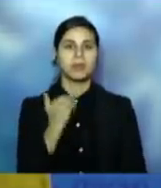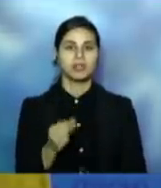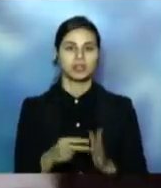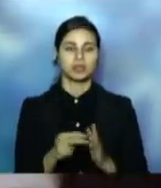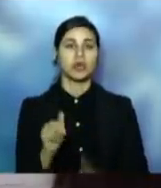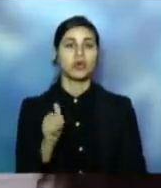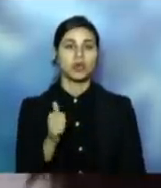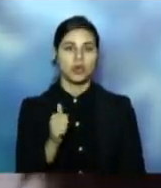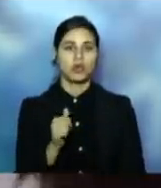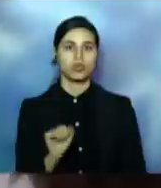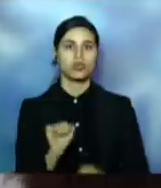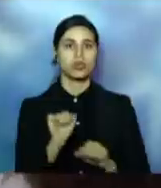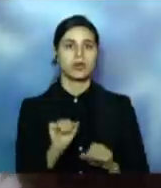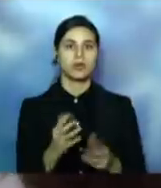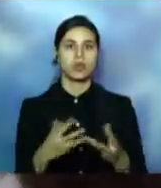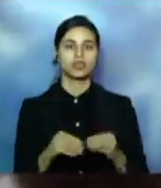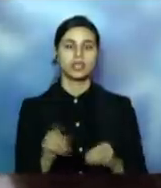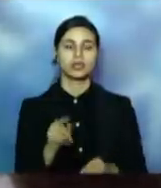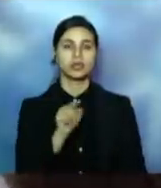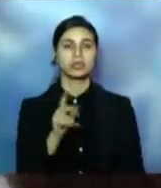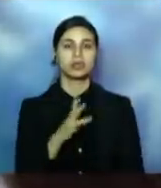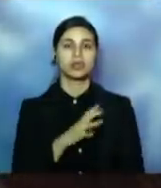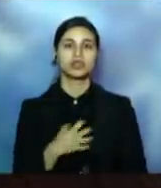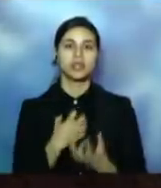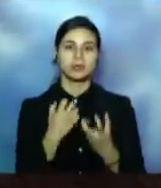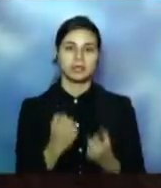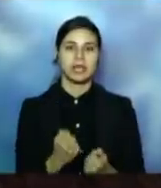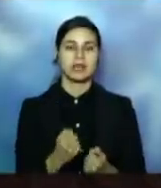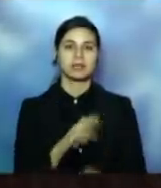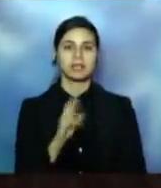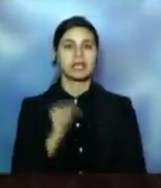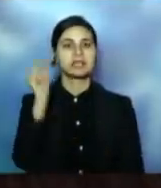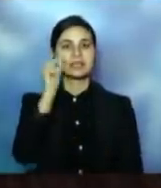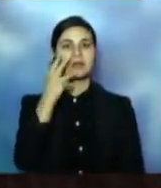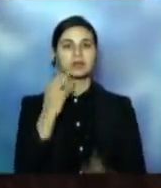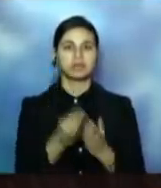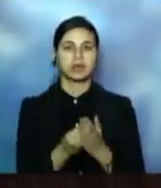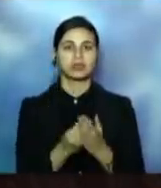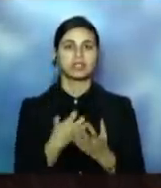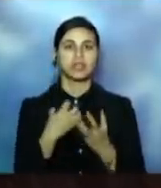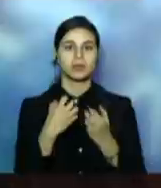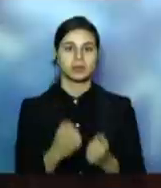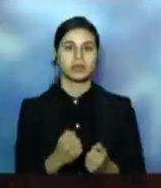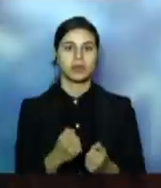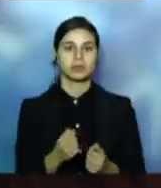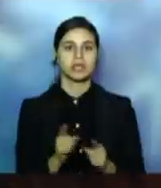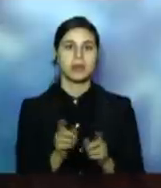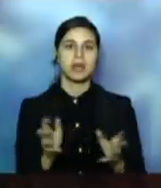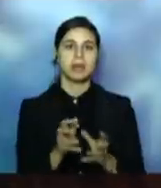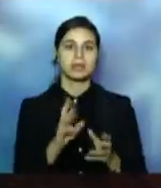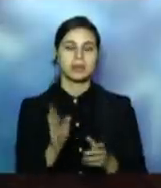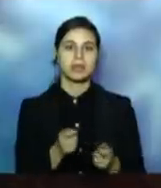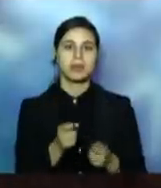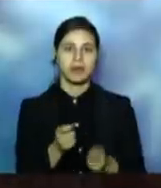და როგორ უმკლავდება ოჯახი იმას, რომ ისინი იყვნენ ჯანმრთელები და ისწავლონ საკუთარი ჯანმრთელობის გაფრთხილება და მართვა,